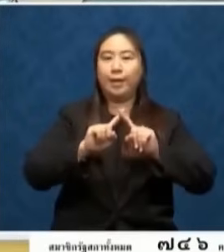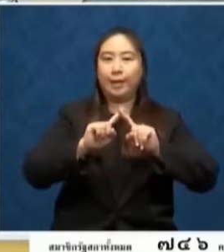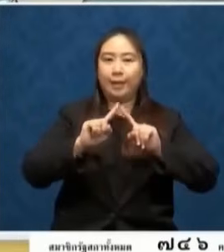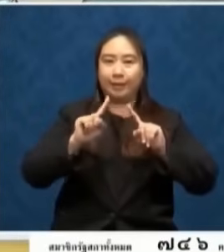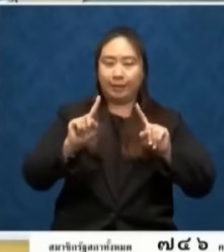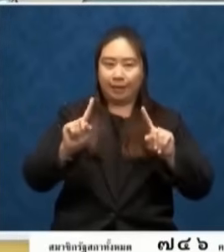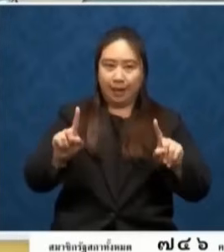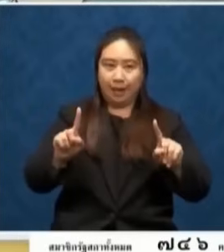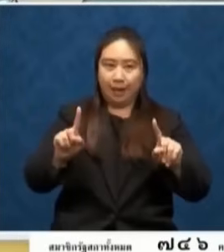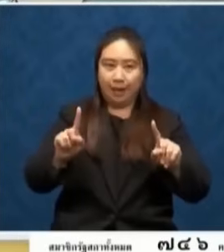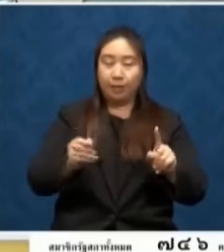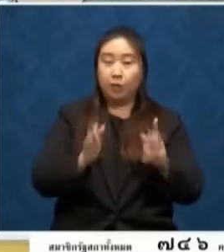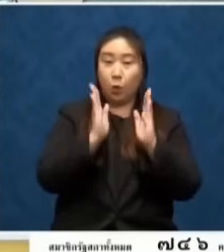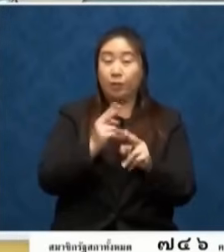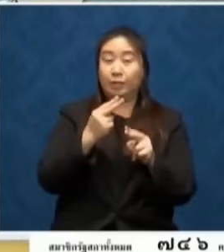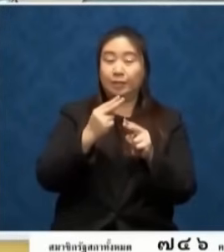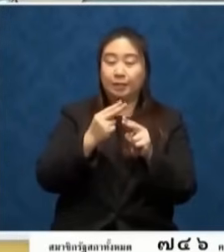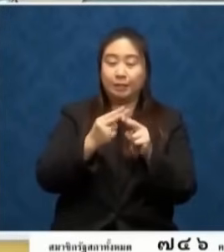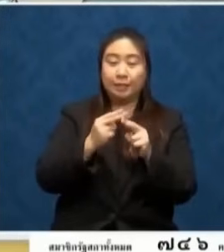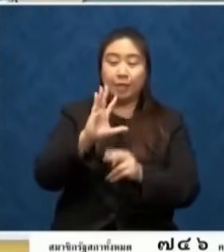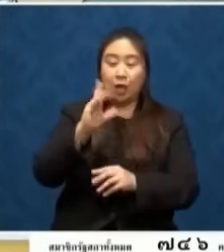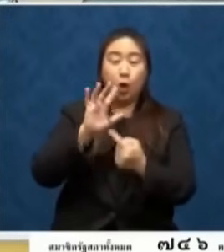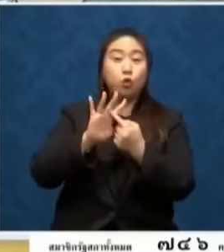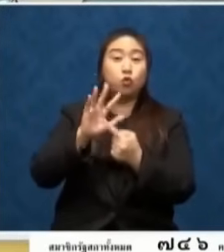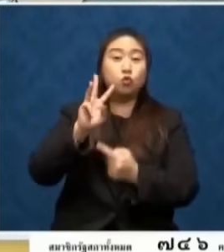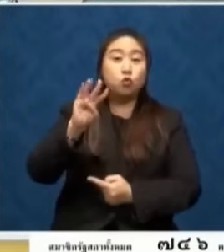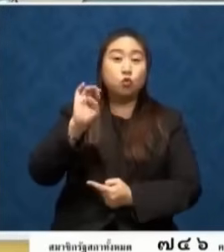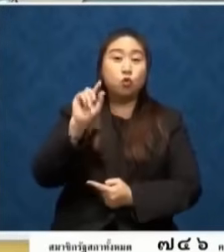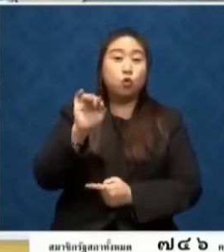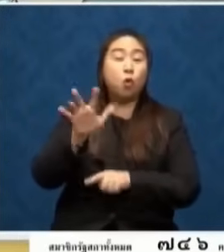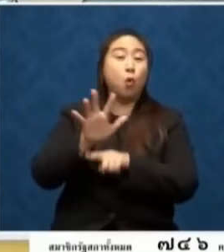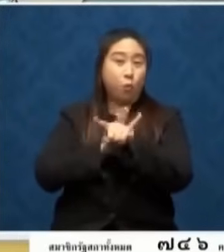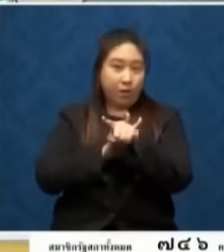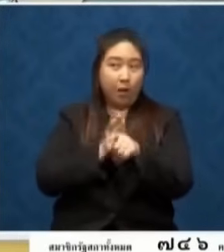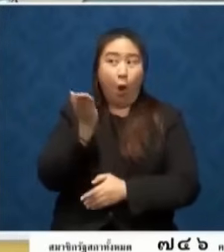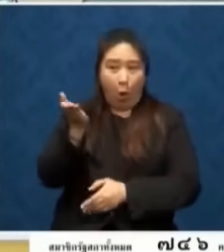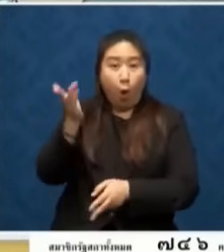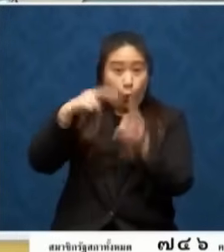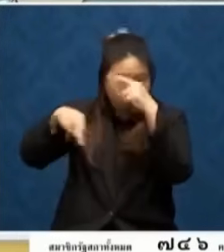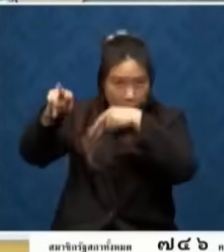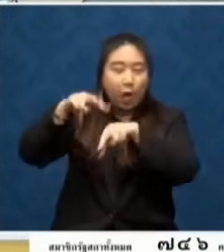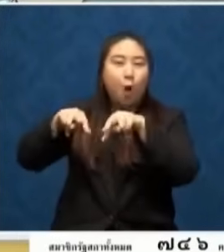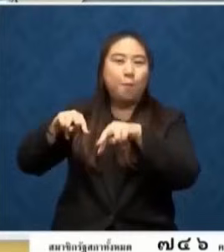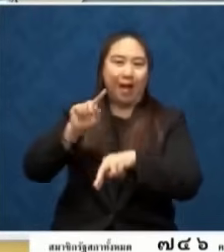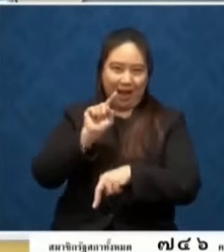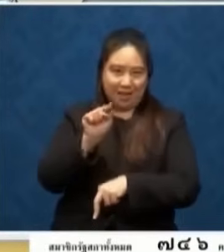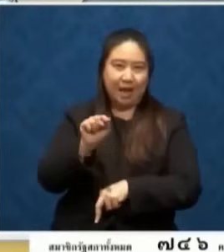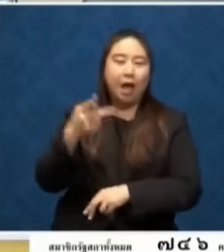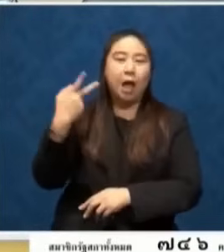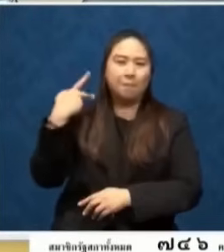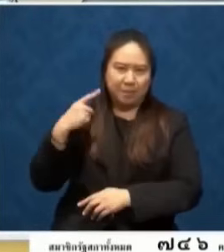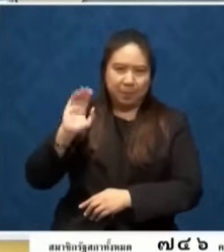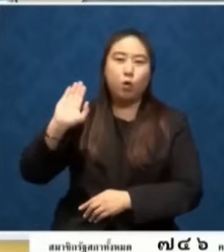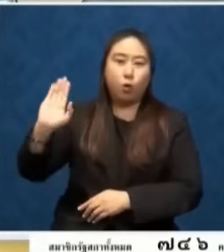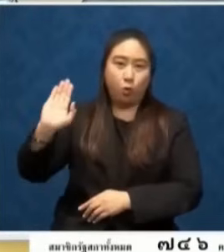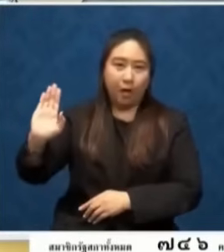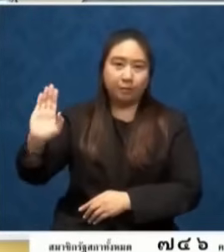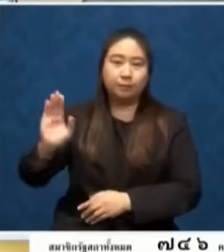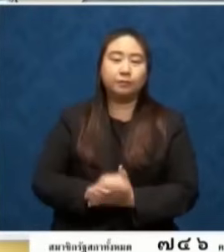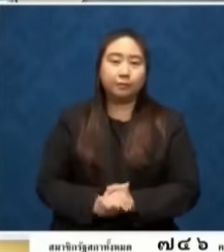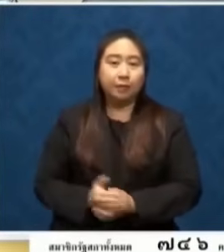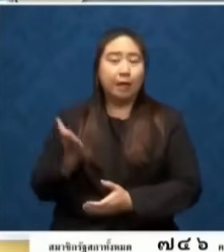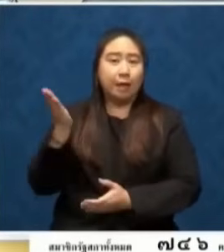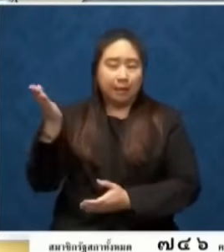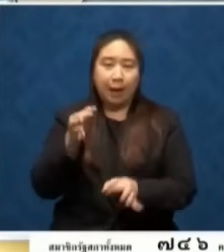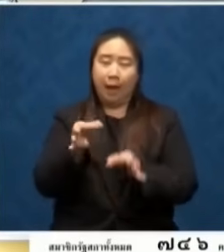ที่คุณชีวิตขมลวิสิทธิ์ของตรวจสอบนั้นเป็นประโยชน์กับท่านว่าท่านสามารถที่